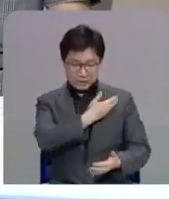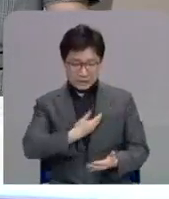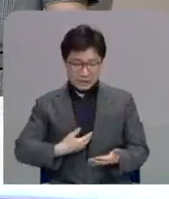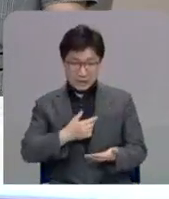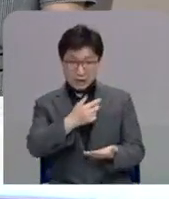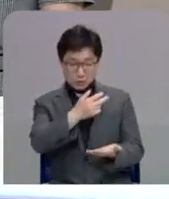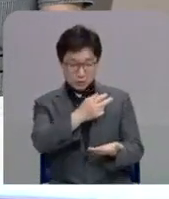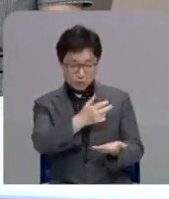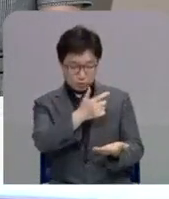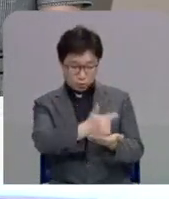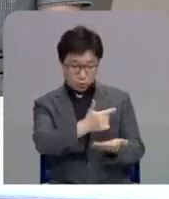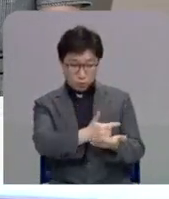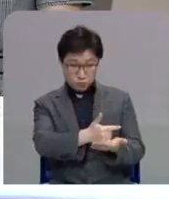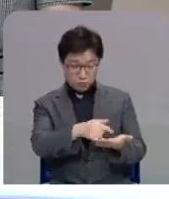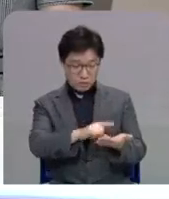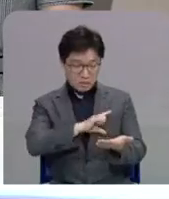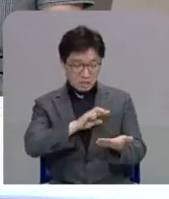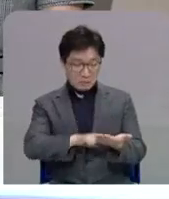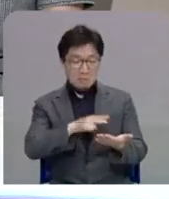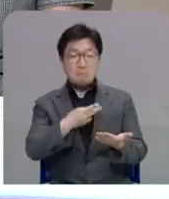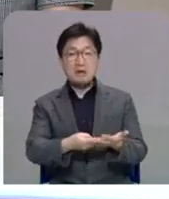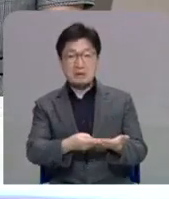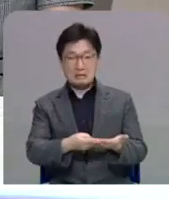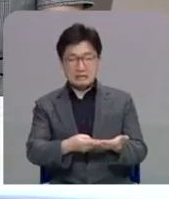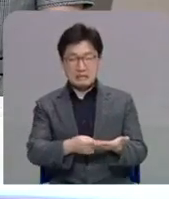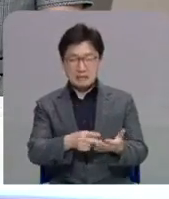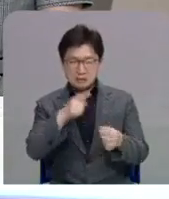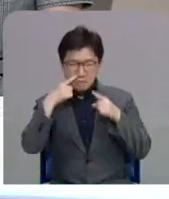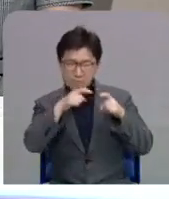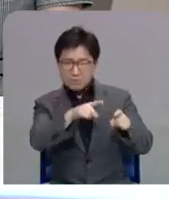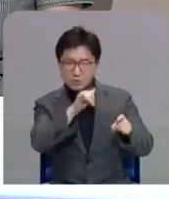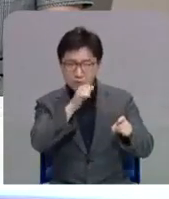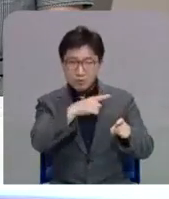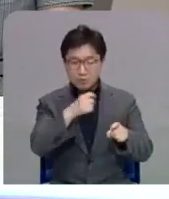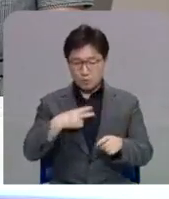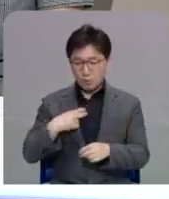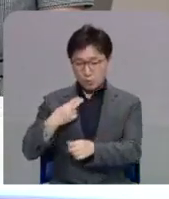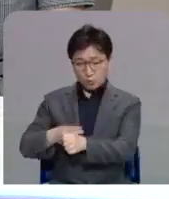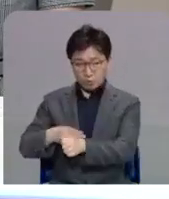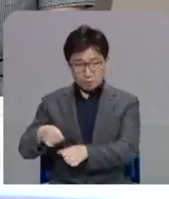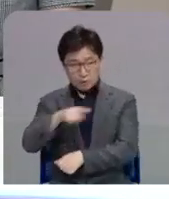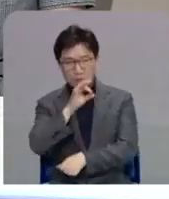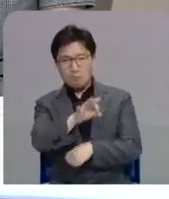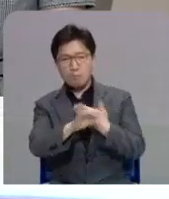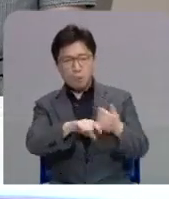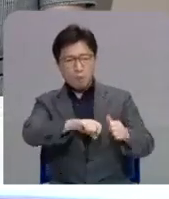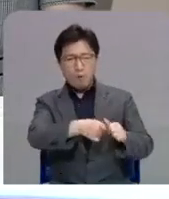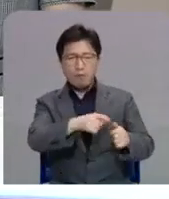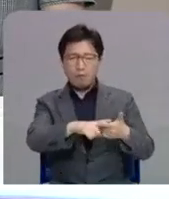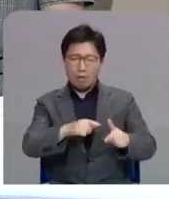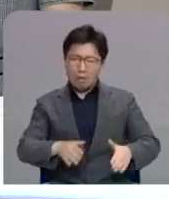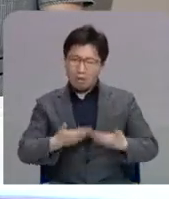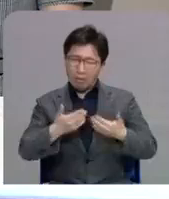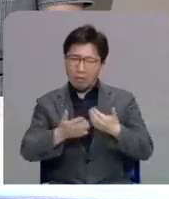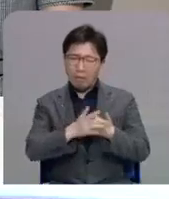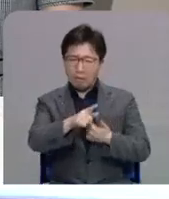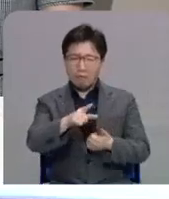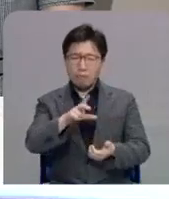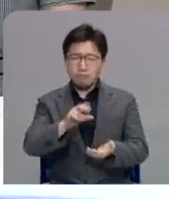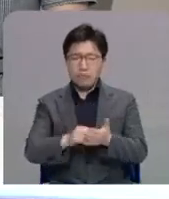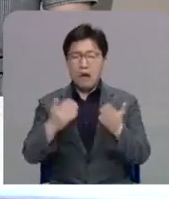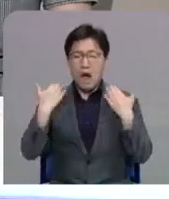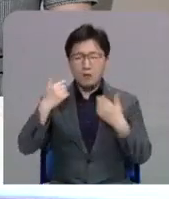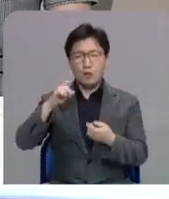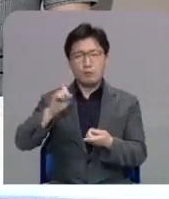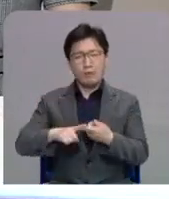있습니다 동료 교수들의 해당 교수의 대한 학교 측의 대응이 아니라 다며 지구의 해제와 함께 엄정 징계 를